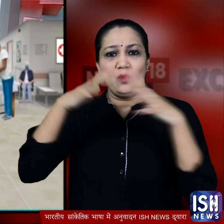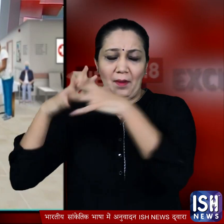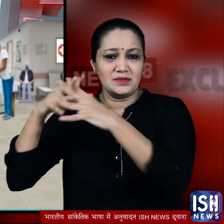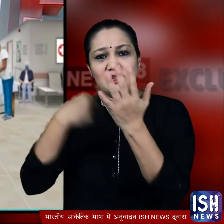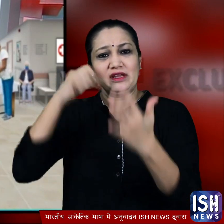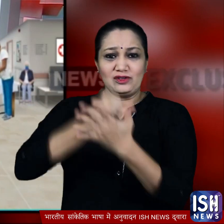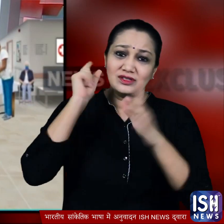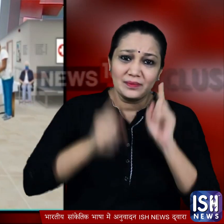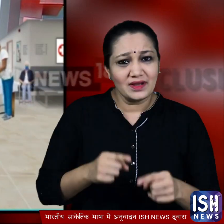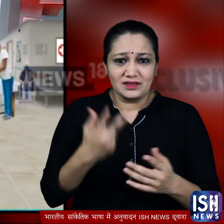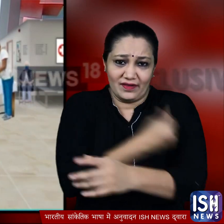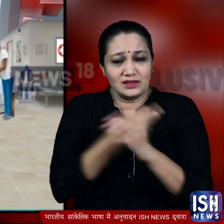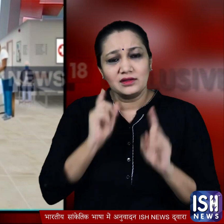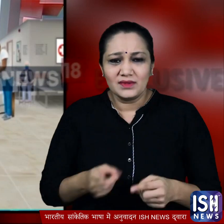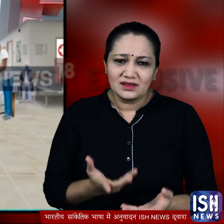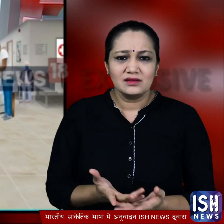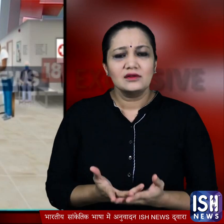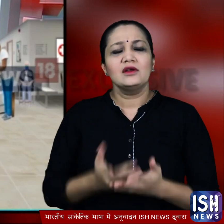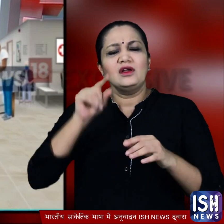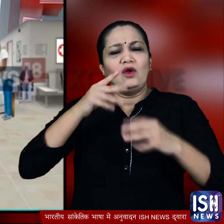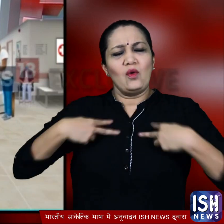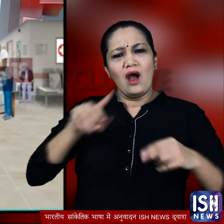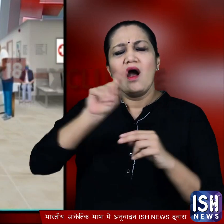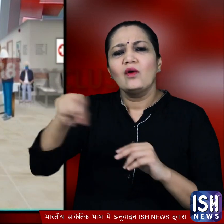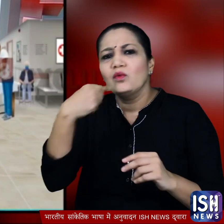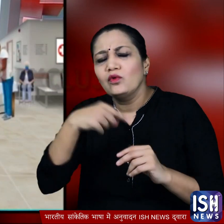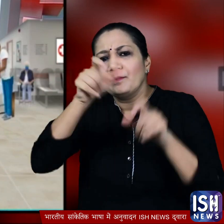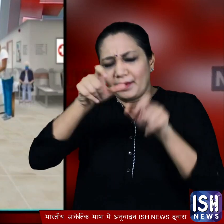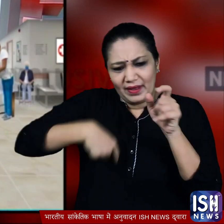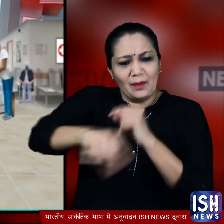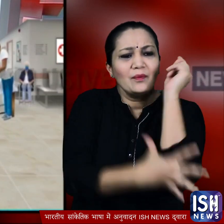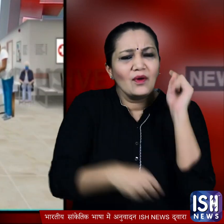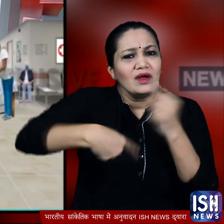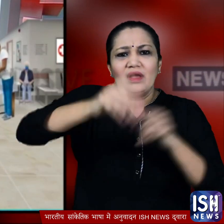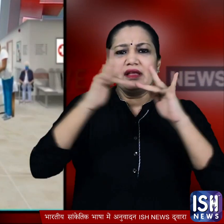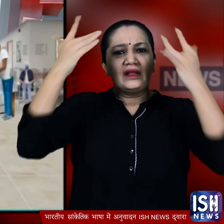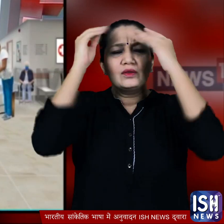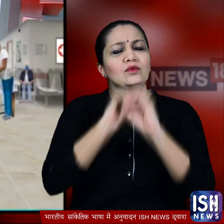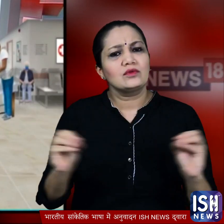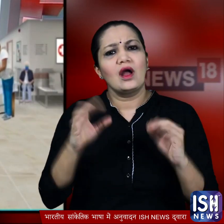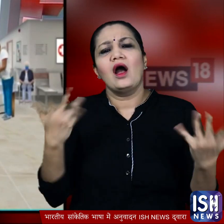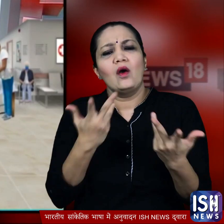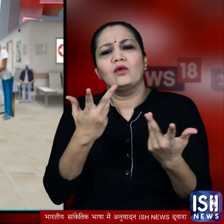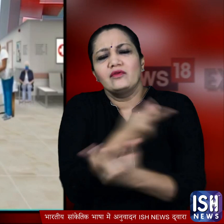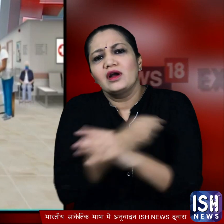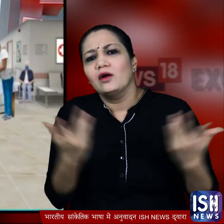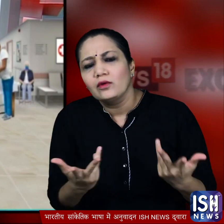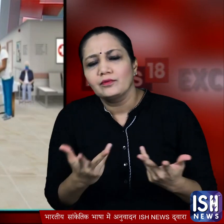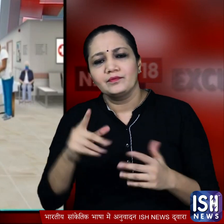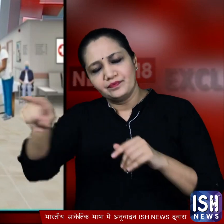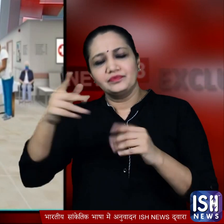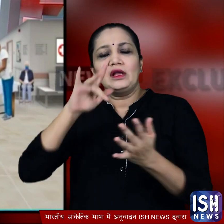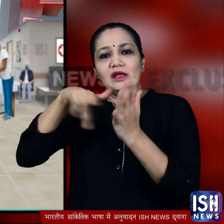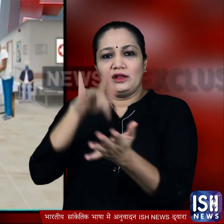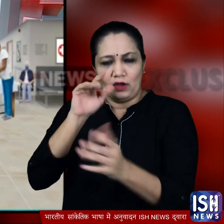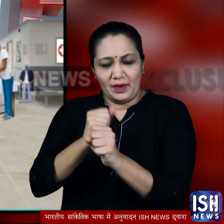पर रजिस्ट्रेशन करवाना होता है। इसलिए अदालत ने पूछा कि जो लोग इंटरनेट के बारे में नहीं जानते उनका क्या होगा। इस पर सरकार ने